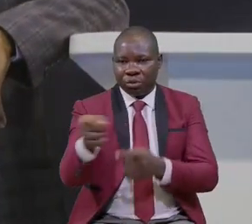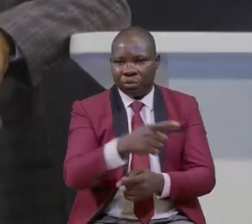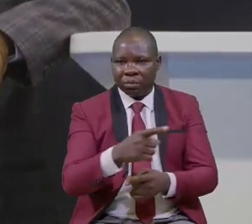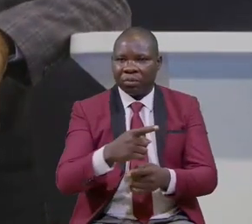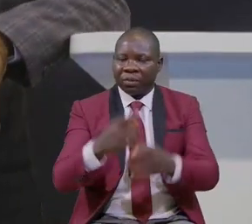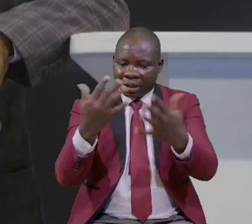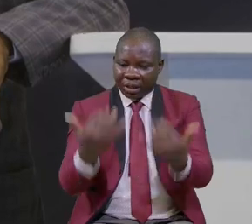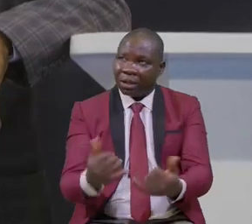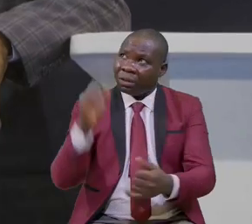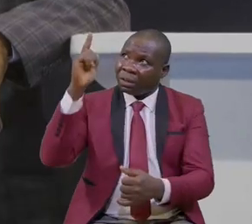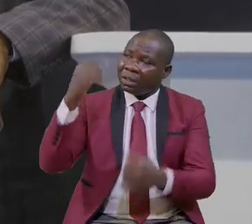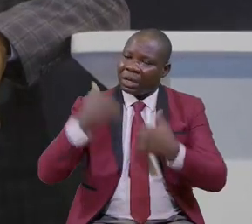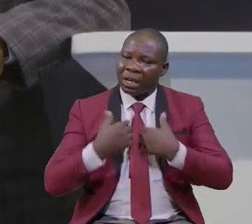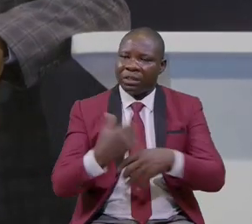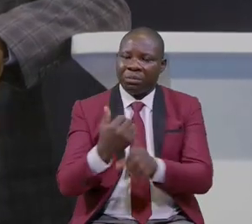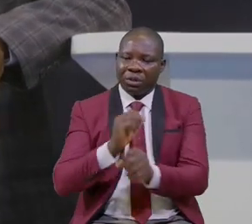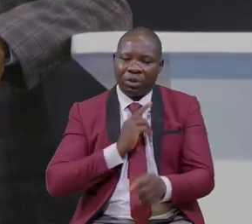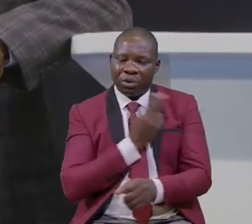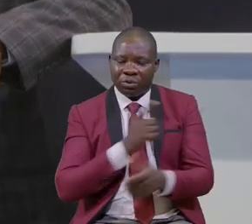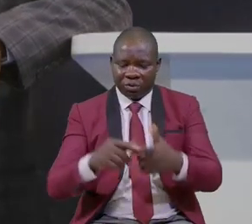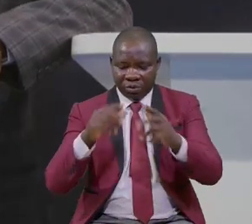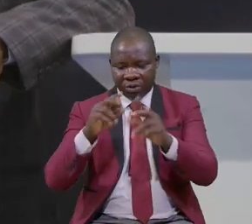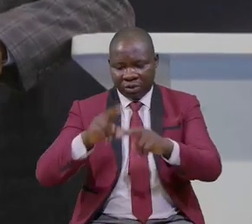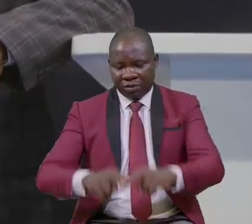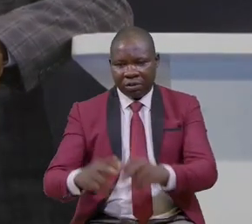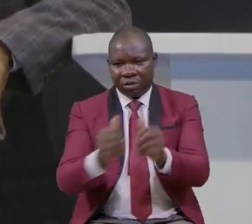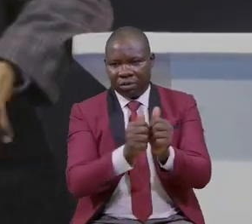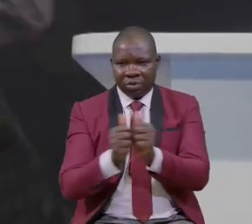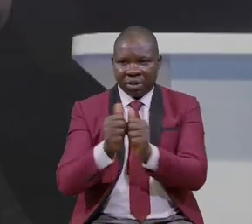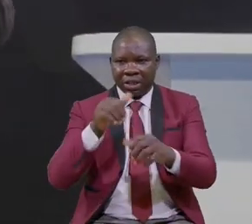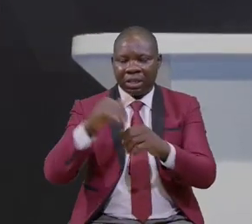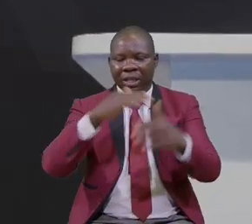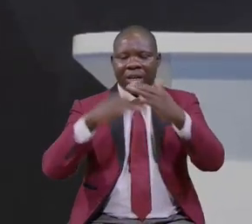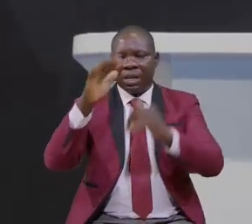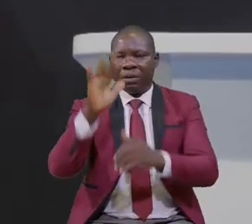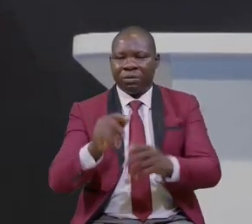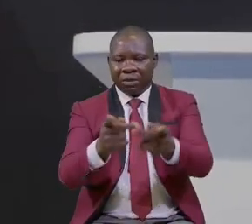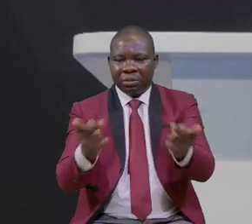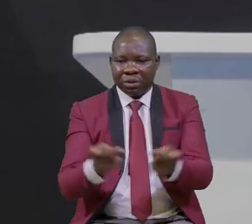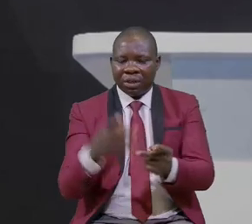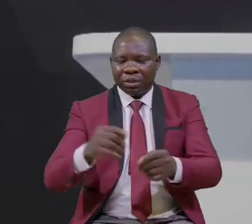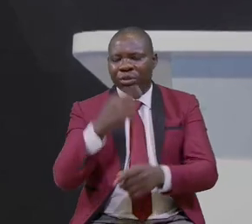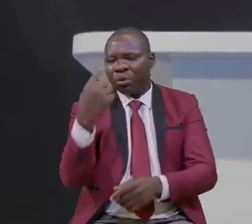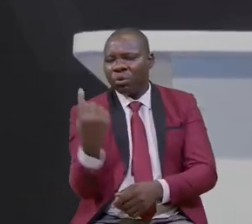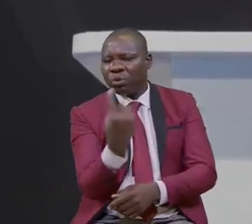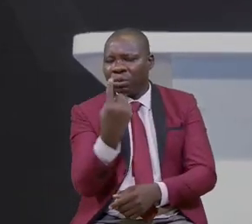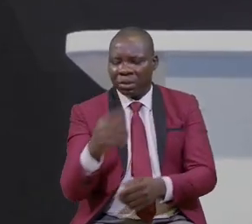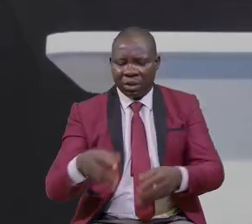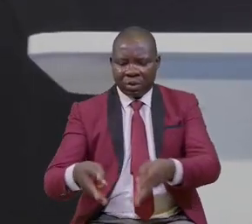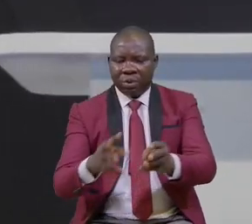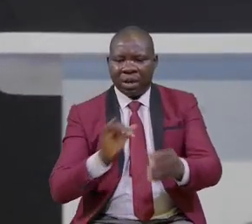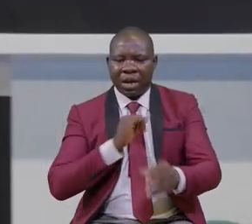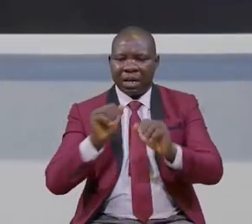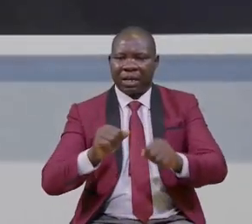Il nous a fait asseoir ensemble dans les lieux célestes. La seule manière que je